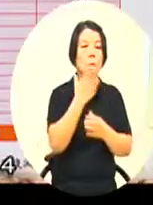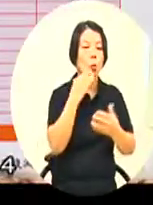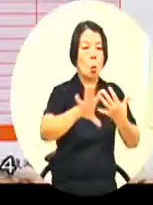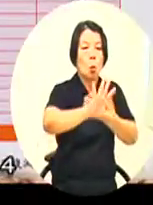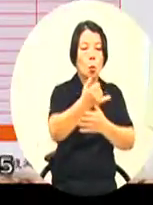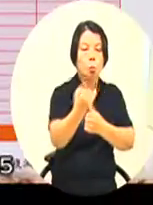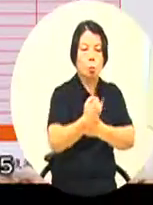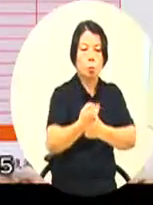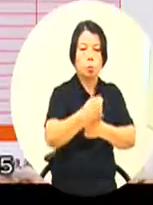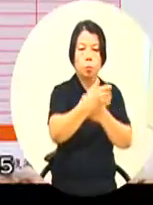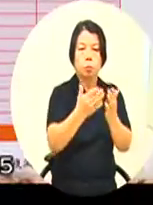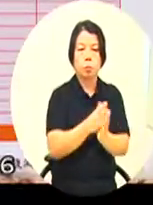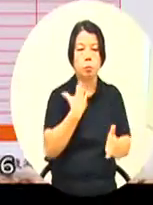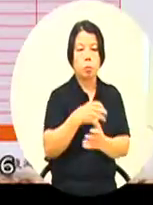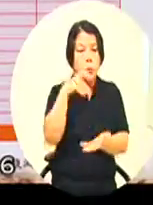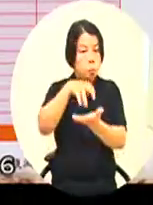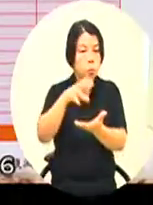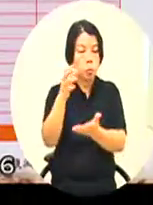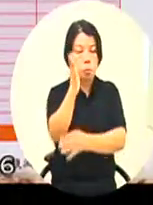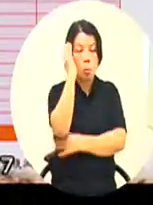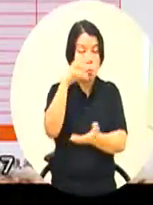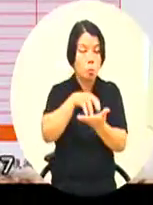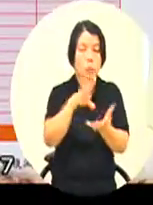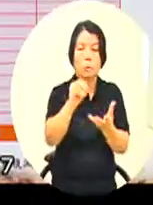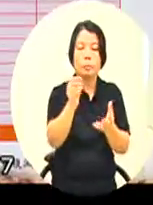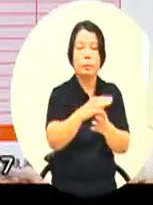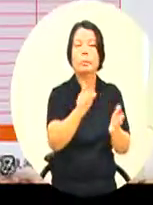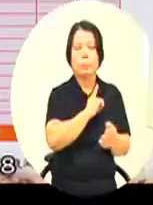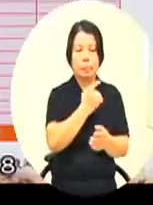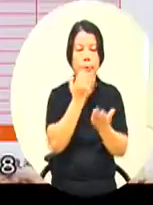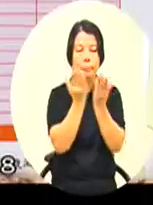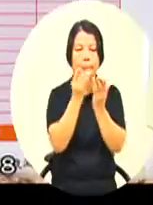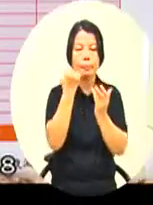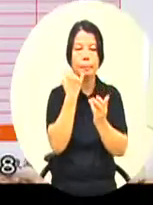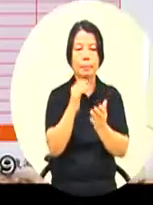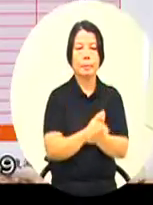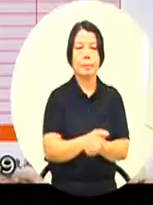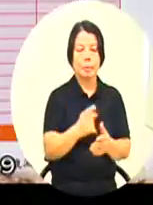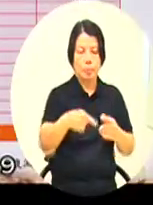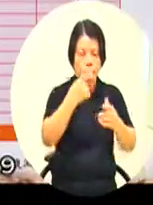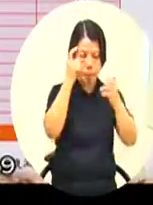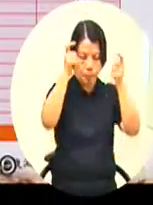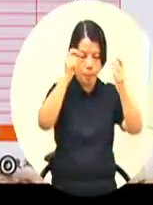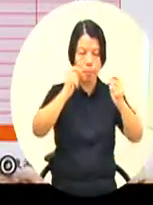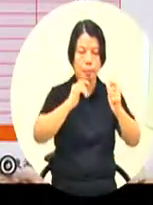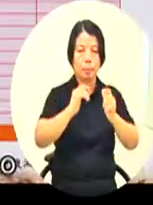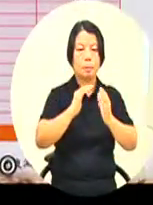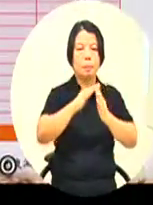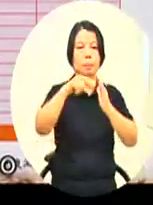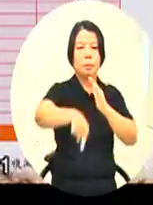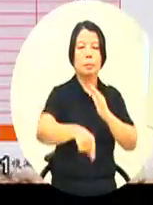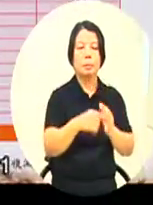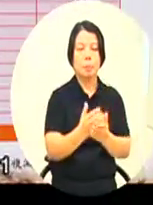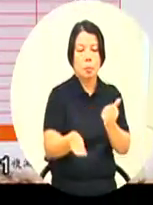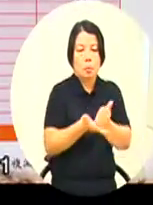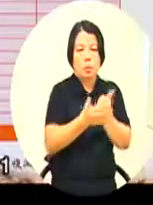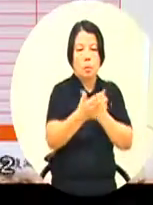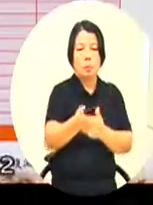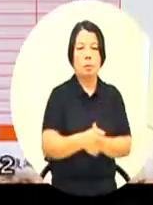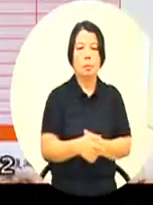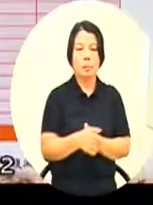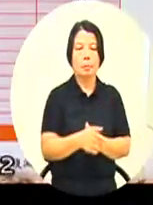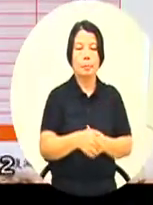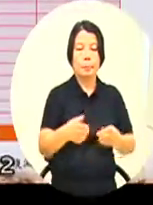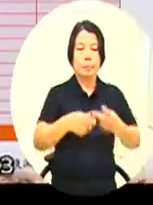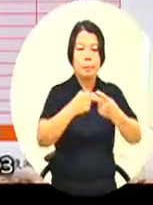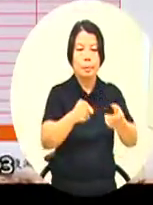留证，他都可以来念我们的空大，他可以在台湾尤其在高雄这个地方获得他自己的第二专长，可能他以